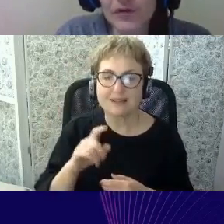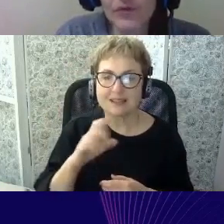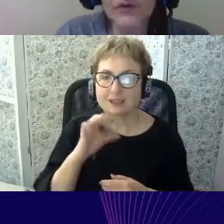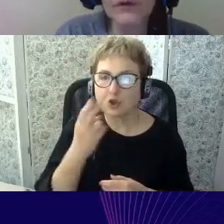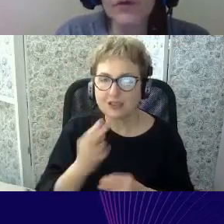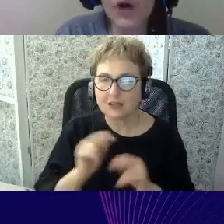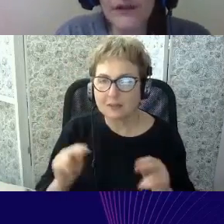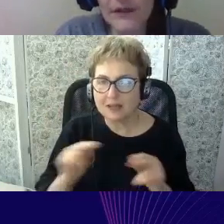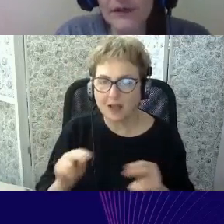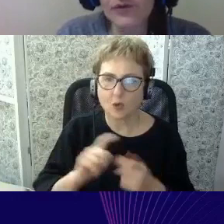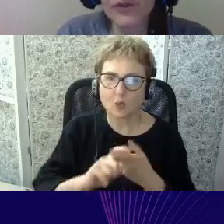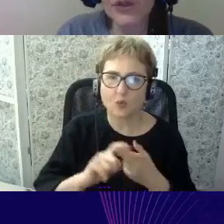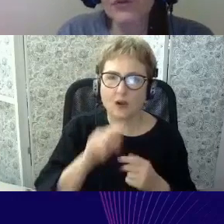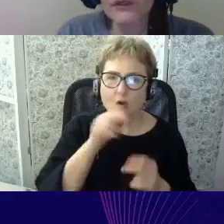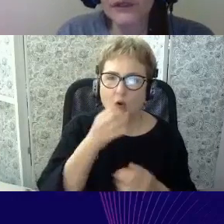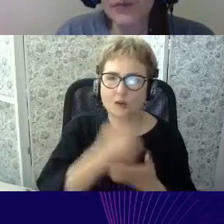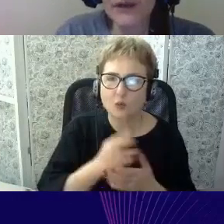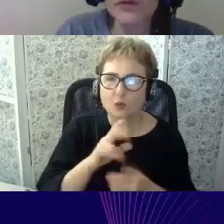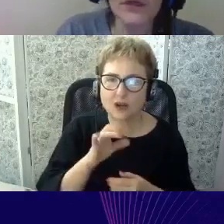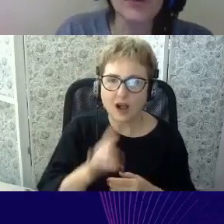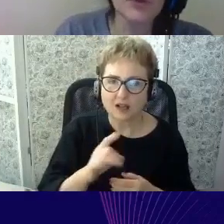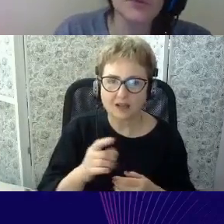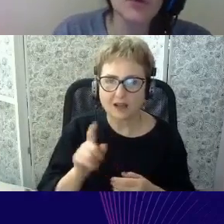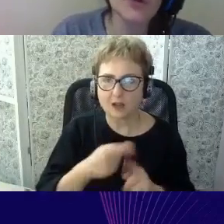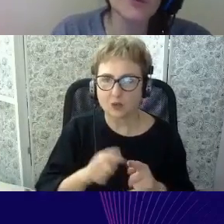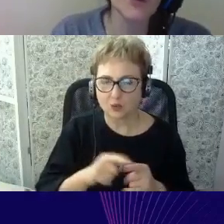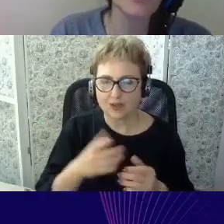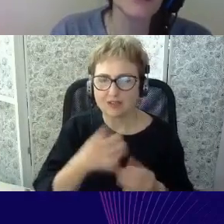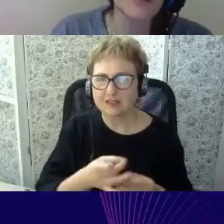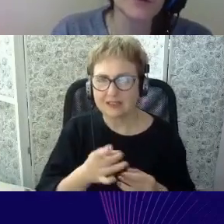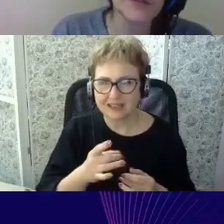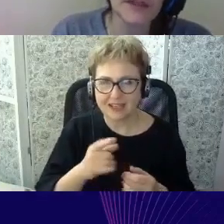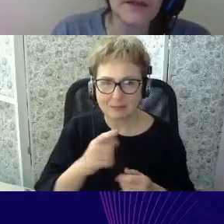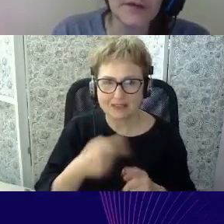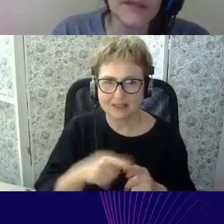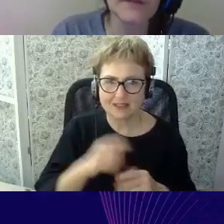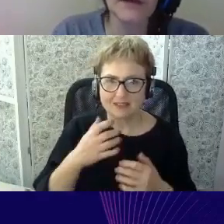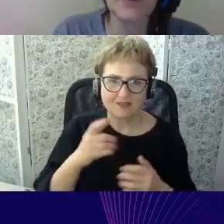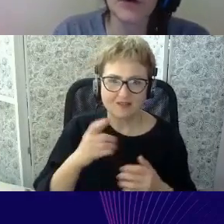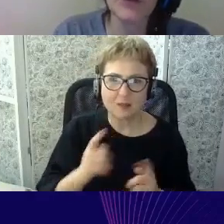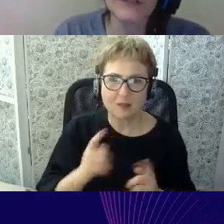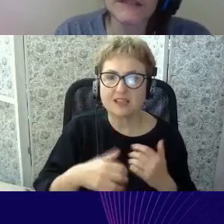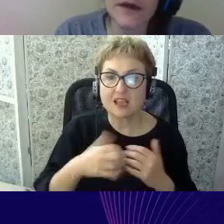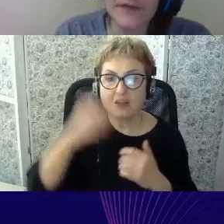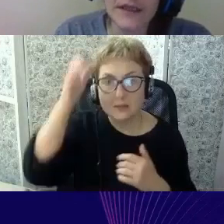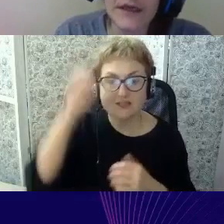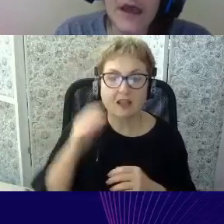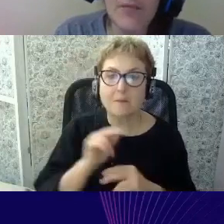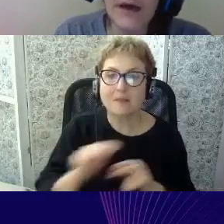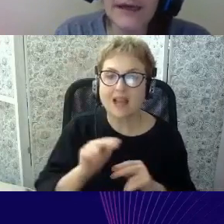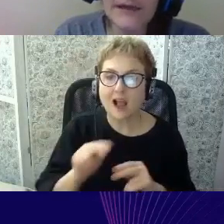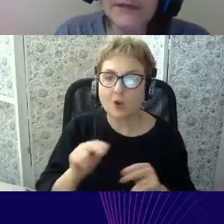педагог, психолог, кураторы, которые сейчас у нас закрепляются за учебными курсами в рамках среднего профессионального образования,